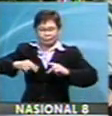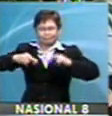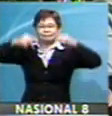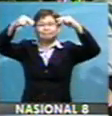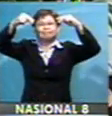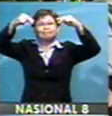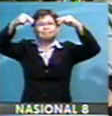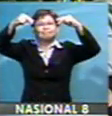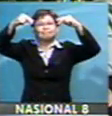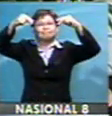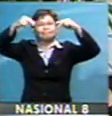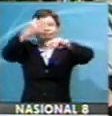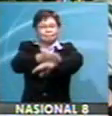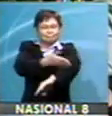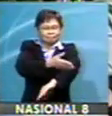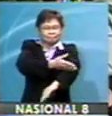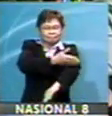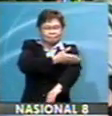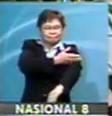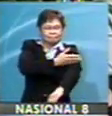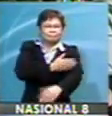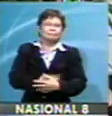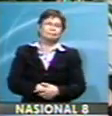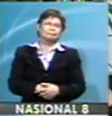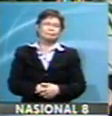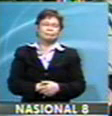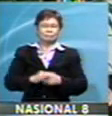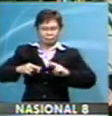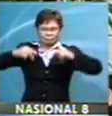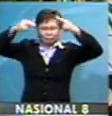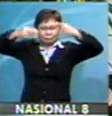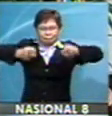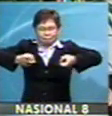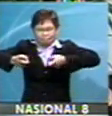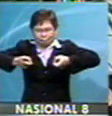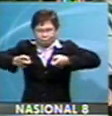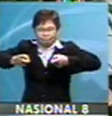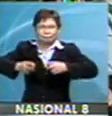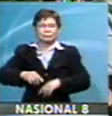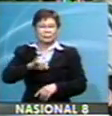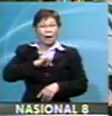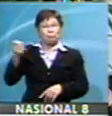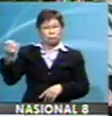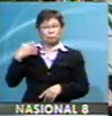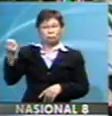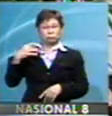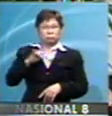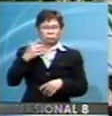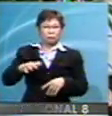meningkatkan prestasi meningkatkan disiplin dia saya